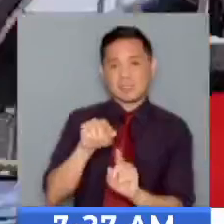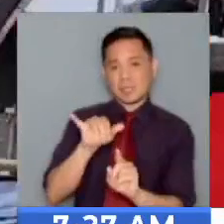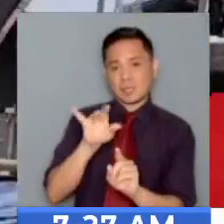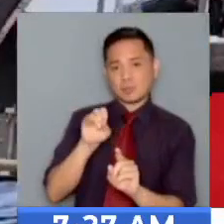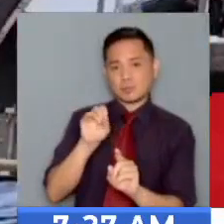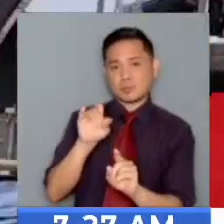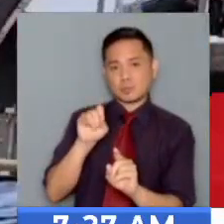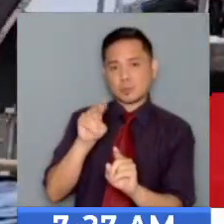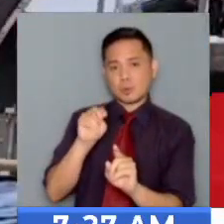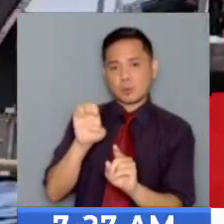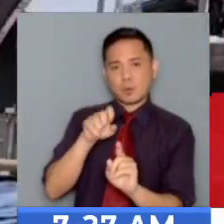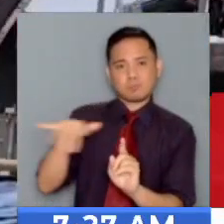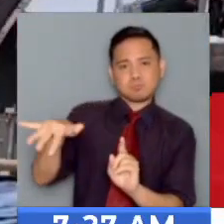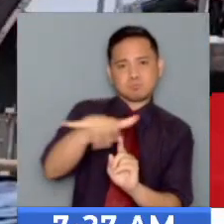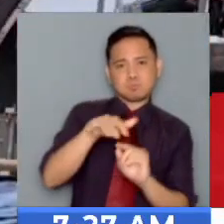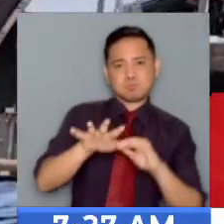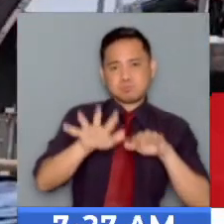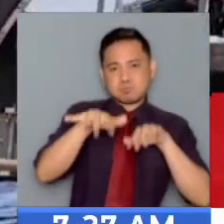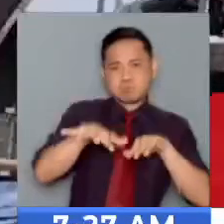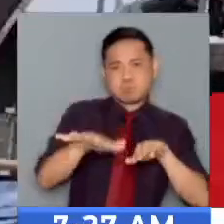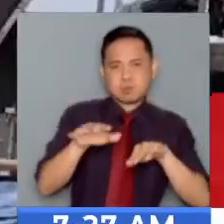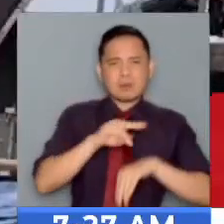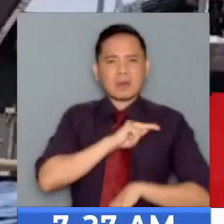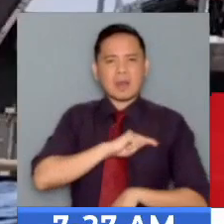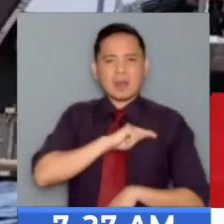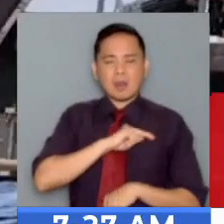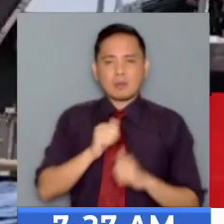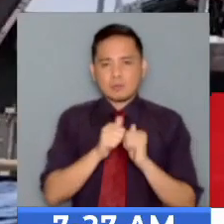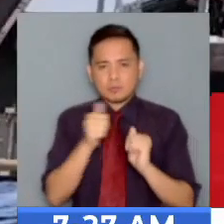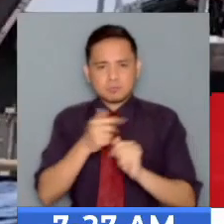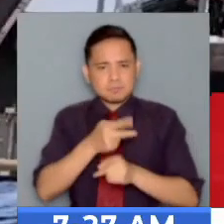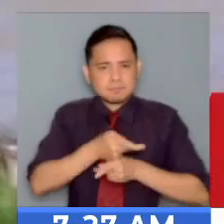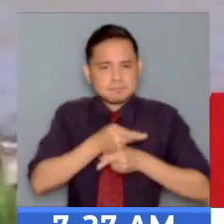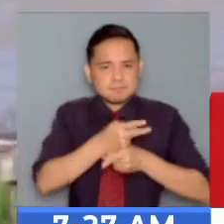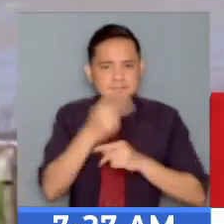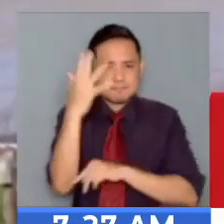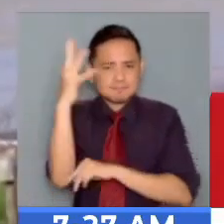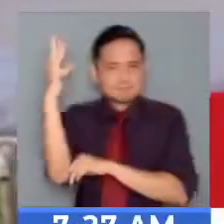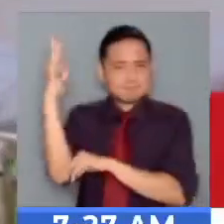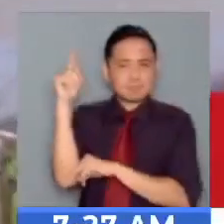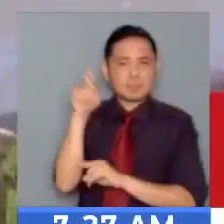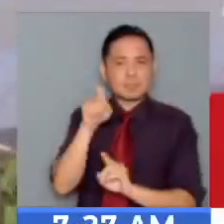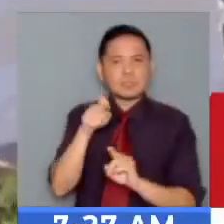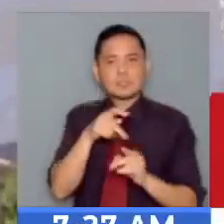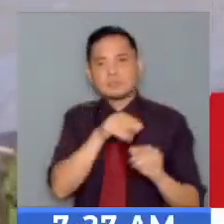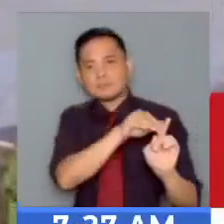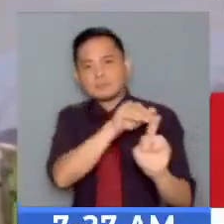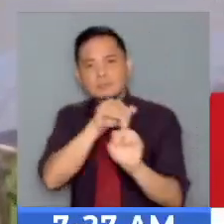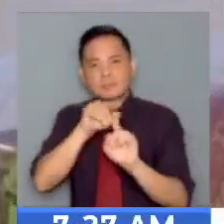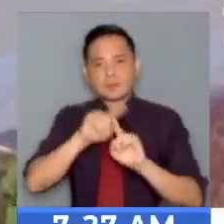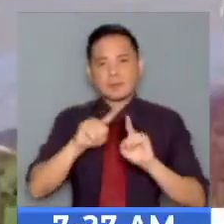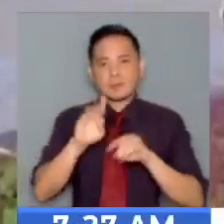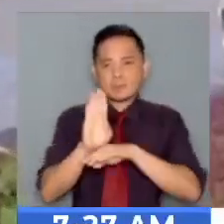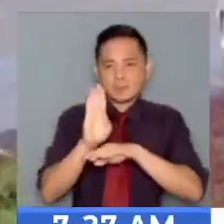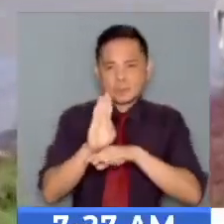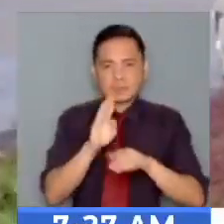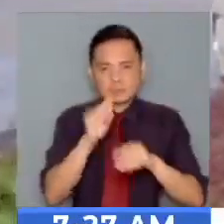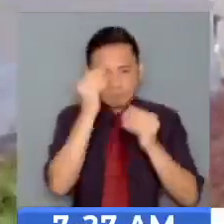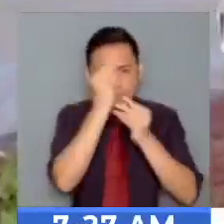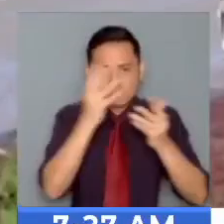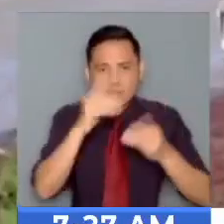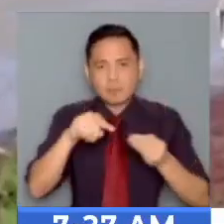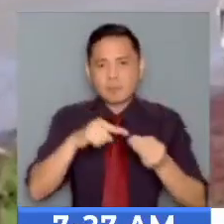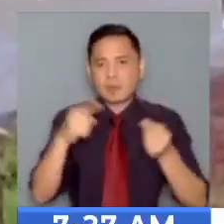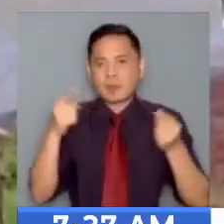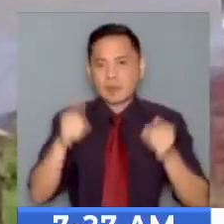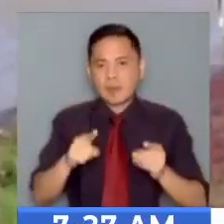plants, irrigation districts at industrial companies sa lugar kasunod ng nangyari. Ito ang unang balita, Bam Alegre para sa GMA Integrated